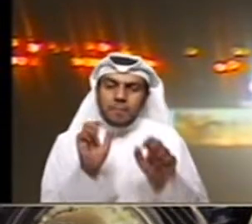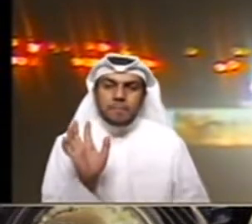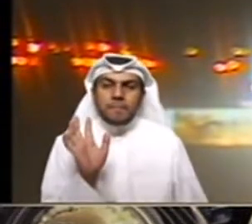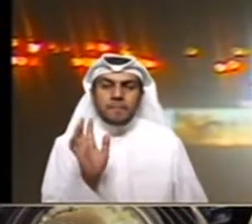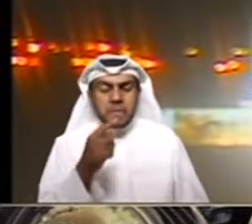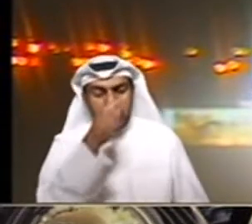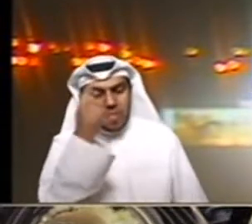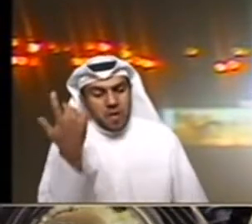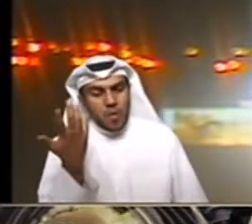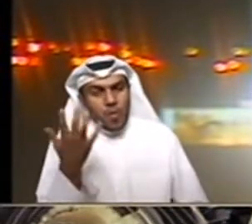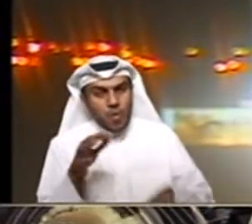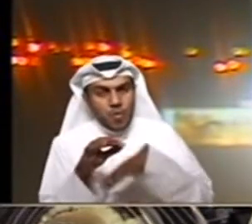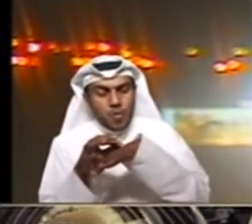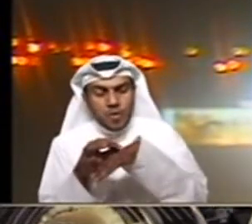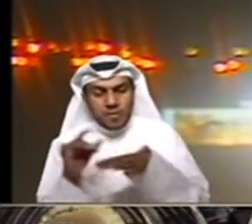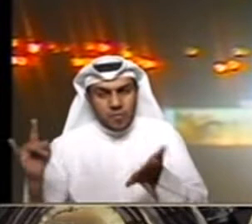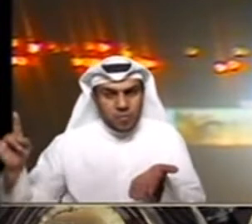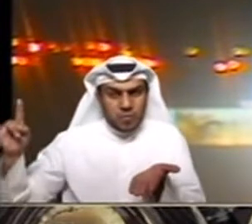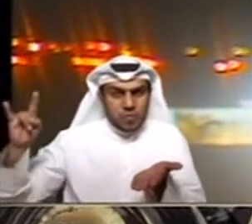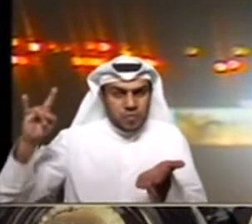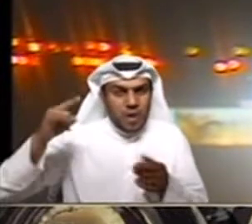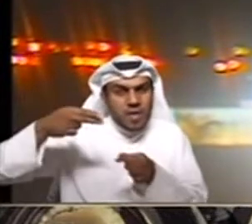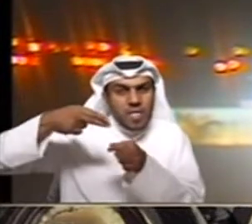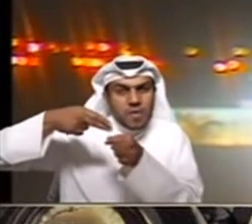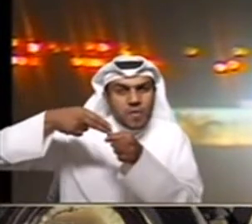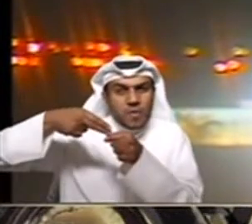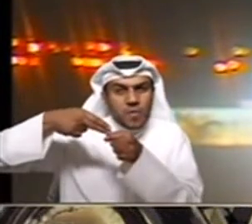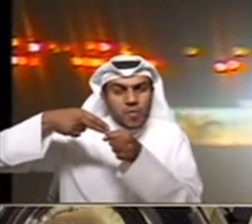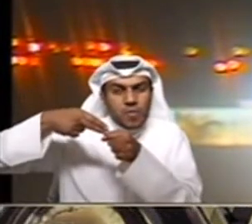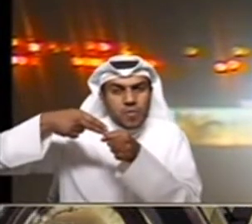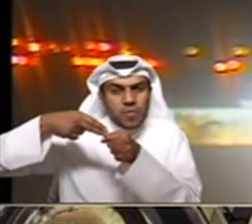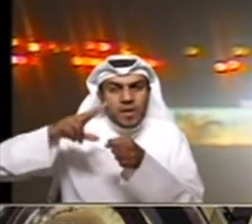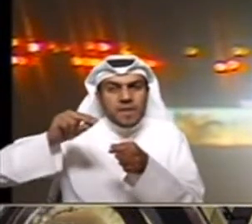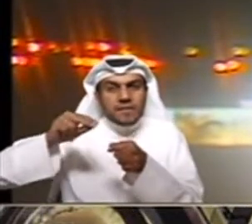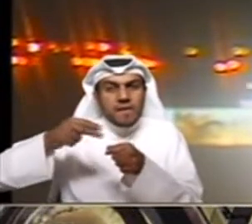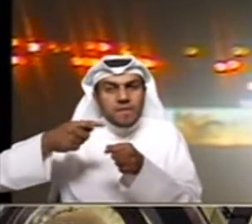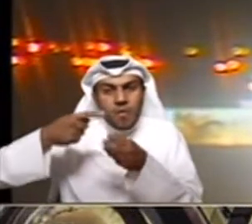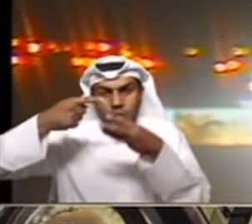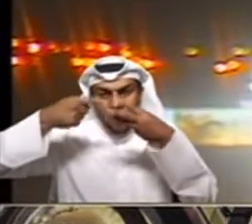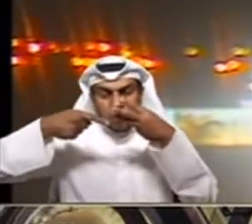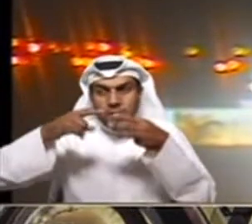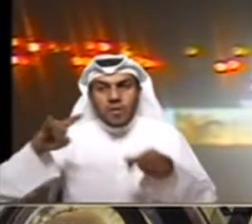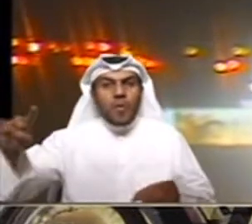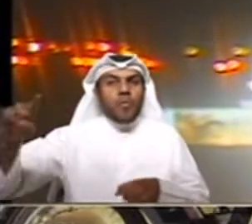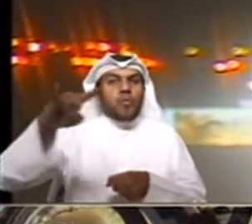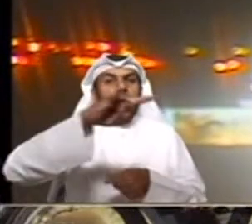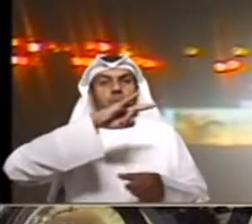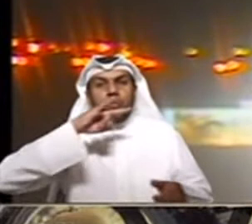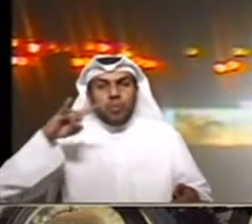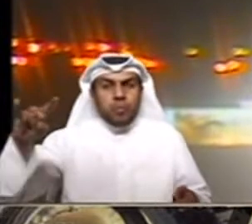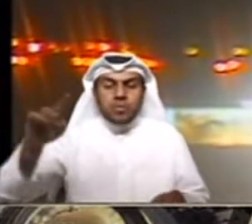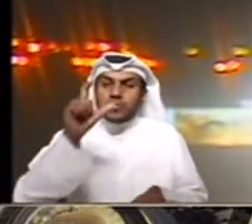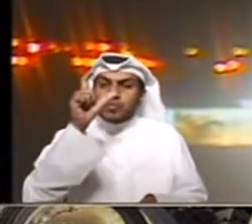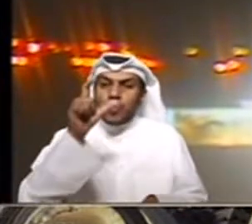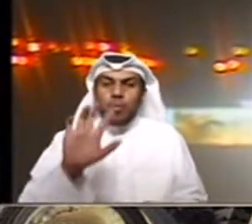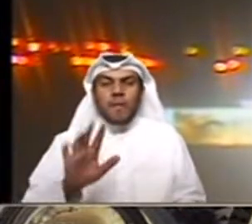كان يمكن فيها الوقود الكافي لعمل عملية الانتظار في الأجواء لحين تحسن